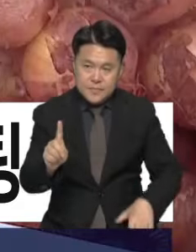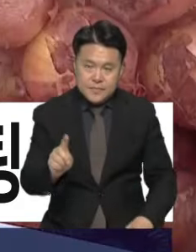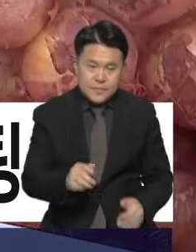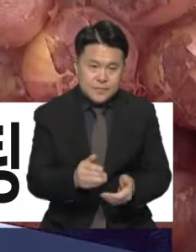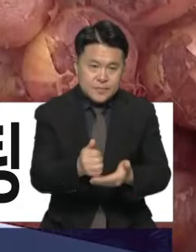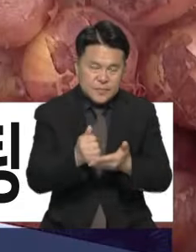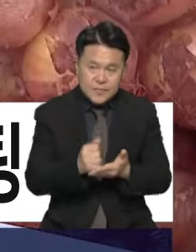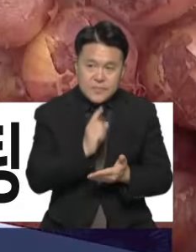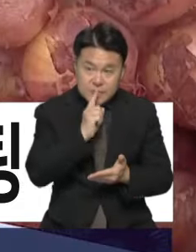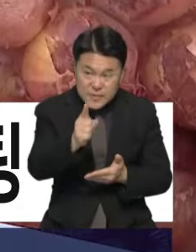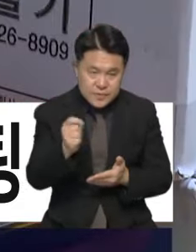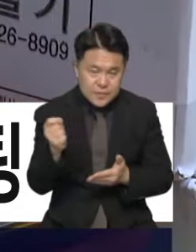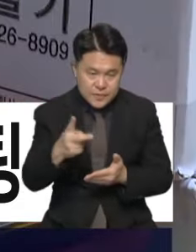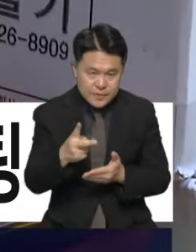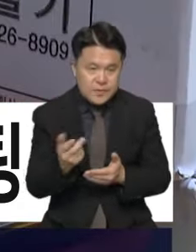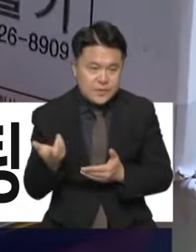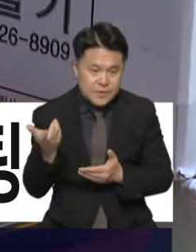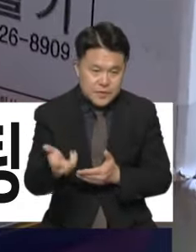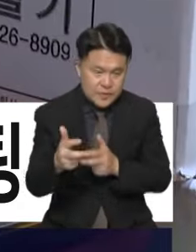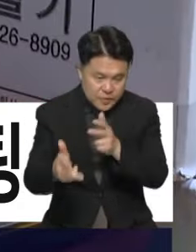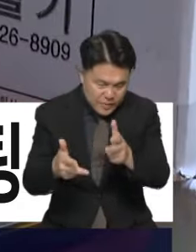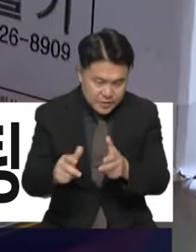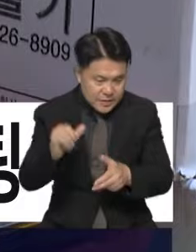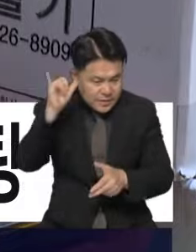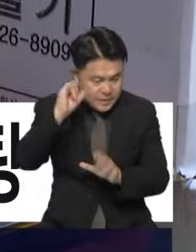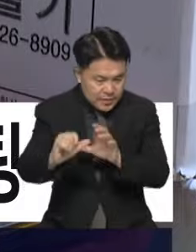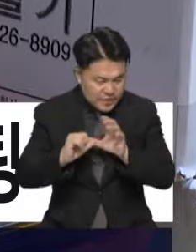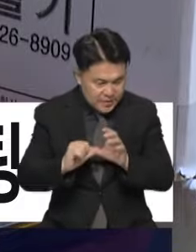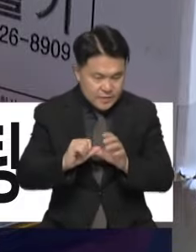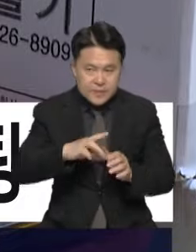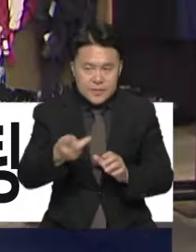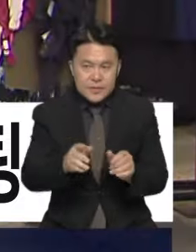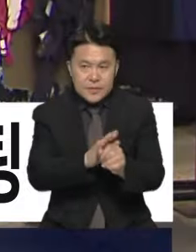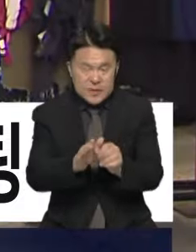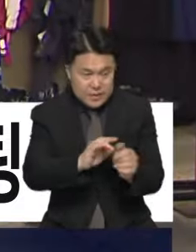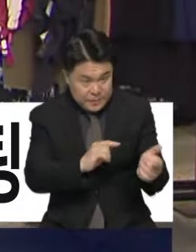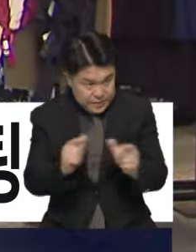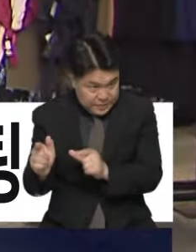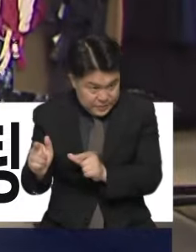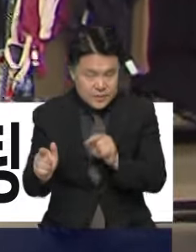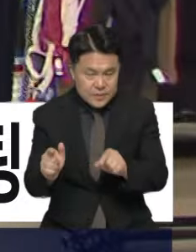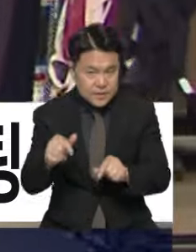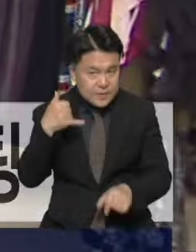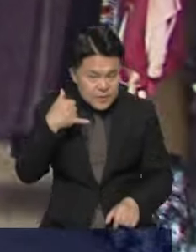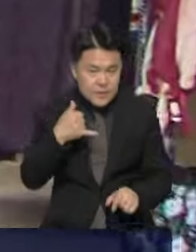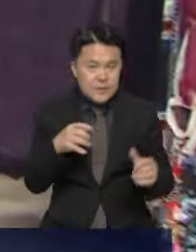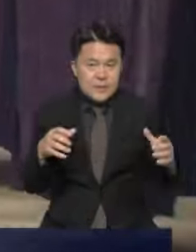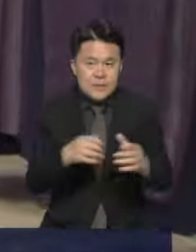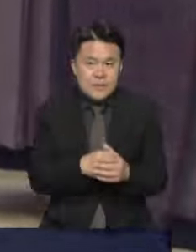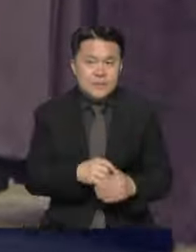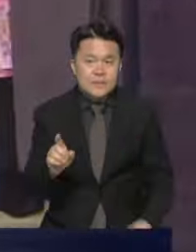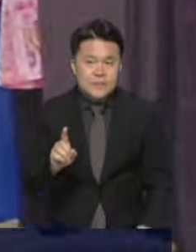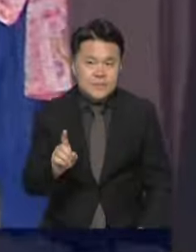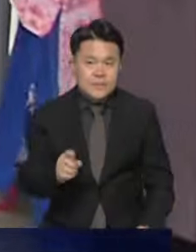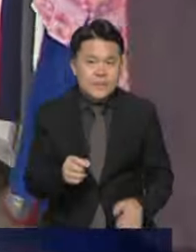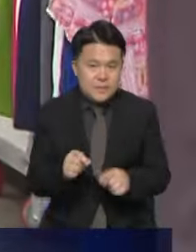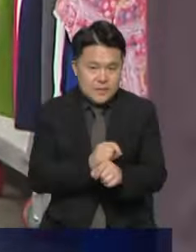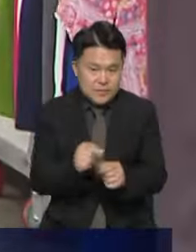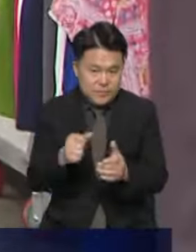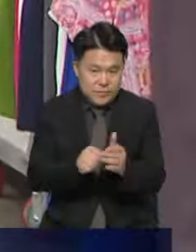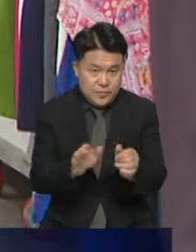서비스 하이오더와 서빙 로봇, AI를 활용한 전화 서비스 AI 링고 전화 패키지 등 소상공인 특화